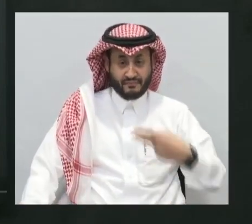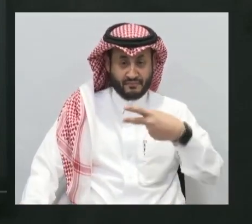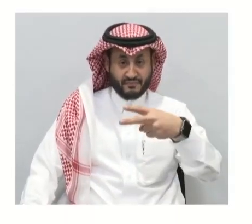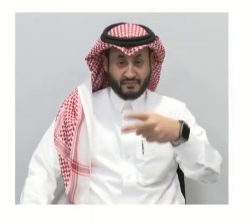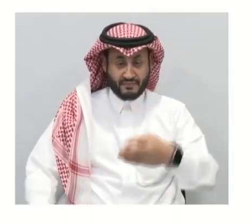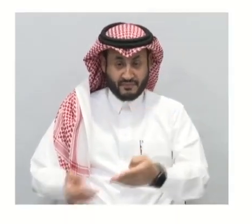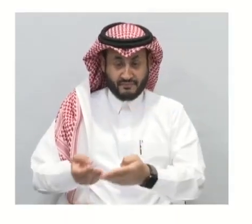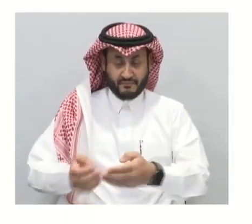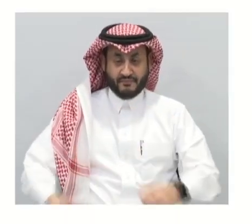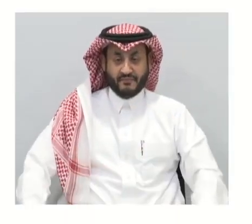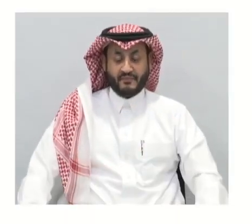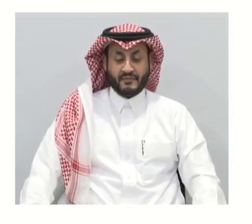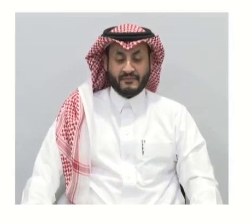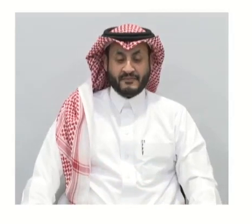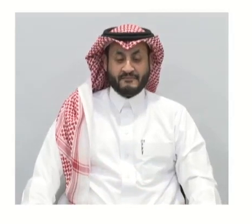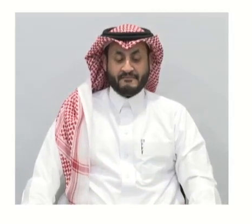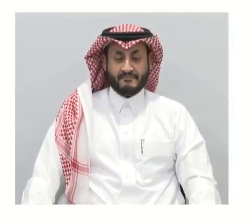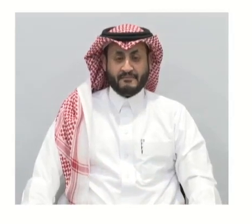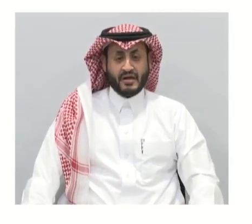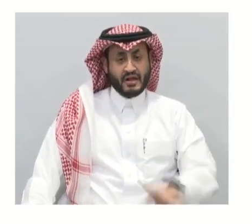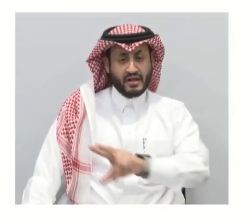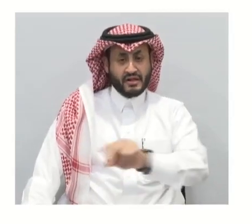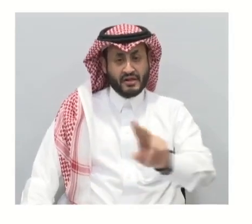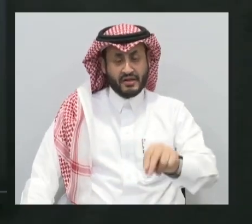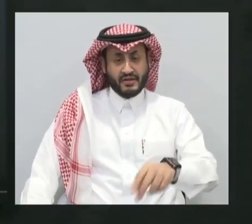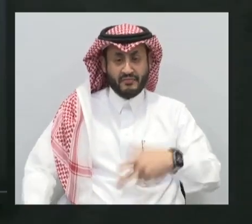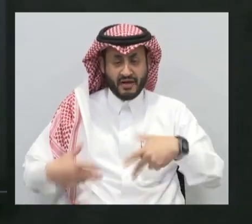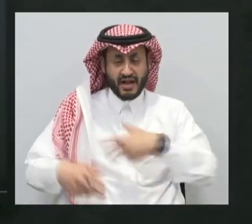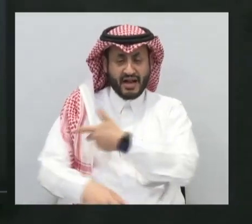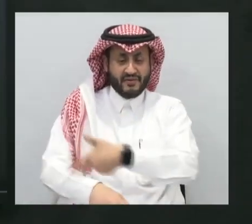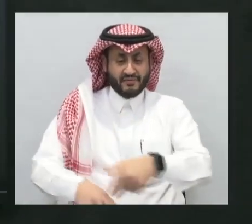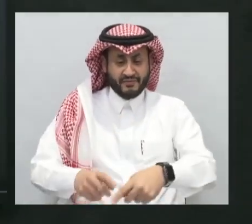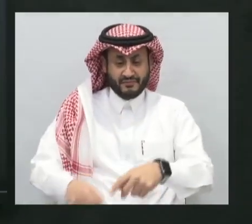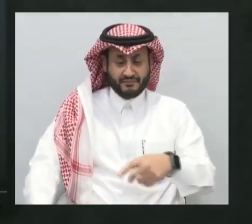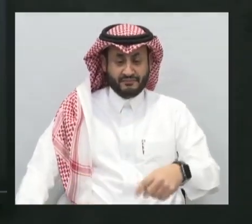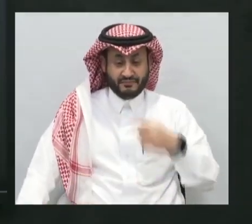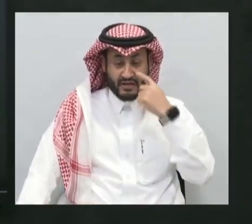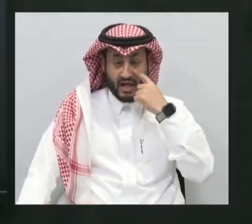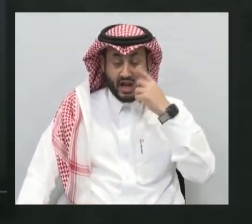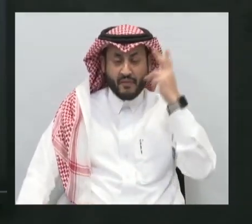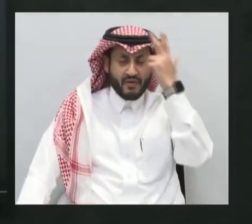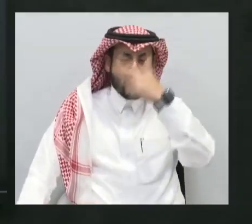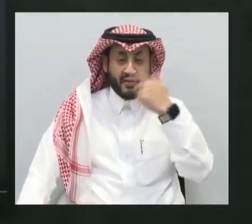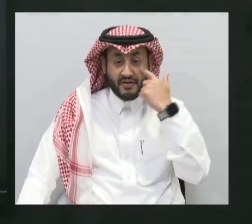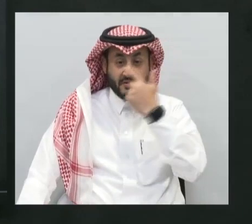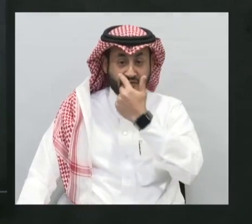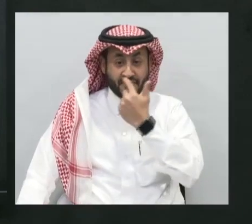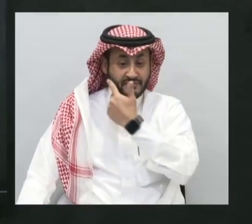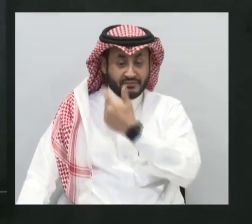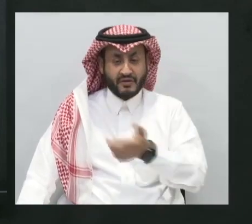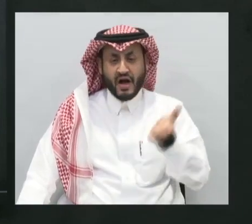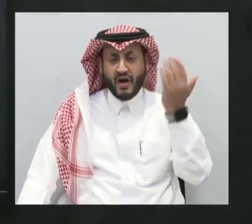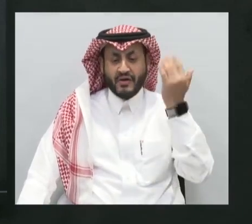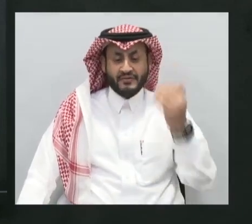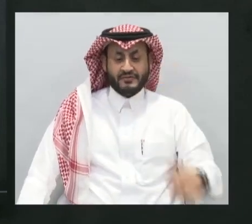متوسط لازلنا في الجهاز العصبي وتحديدا في الحواس بدانا